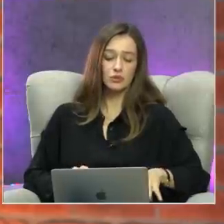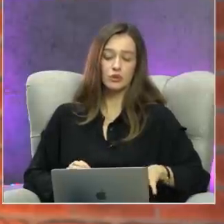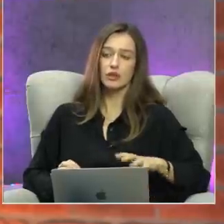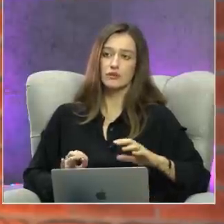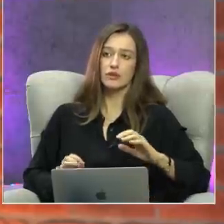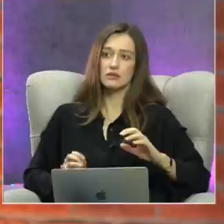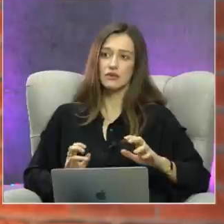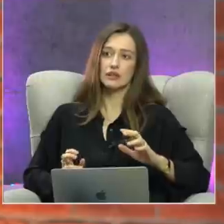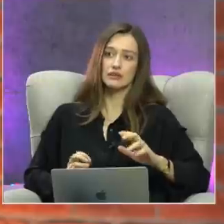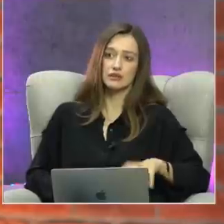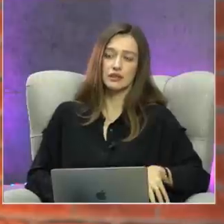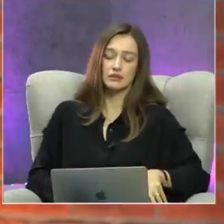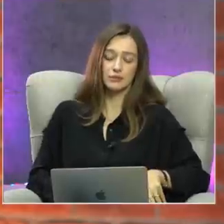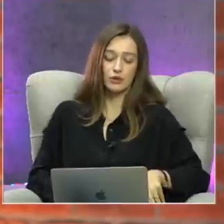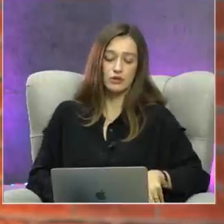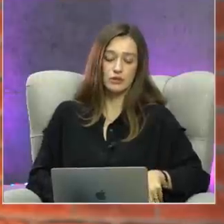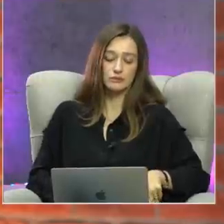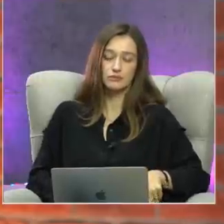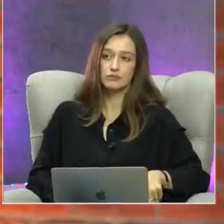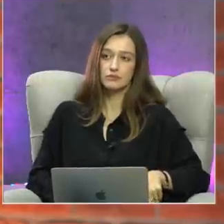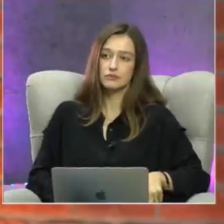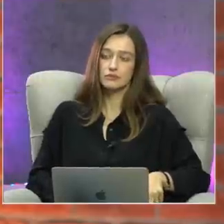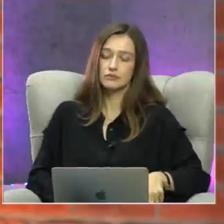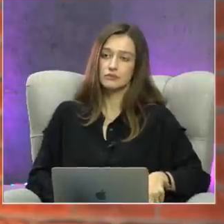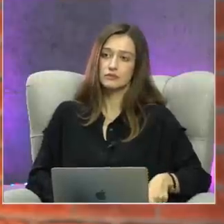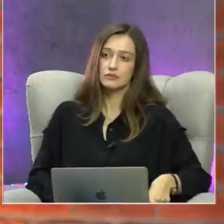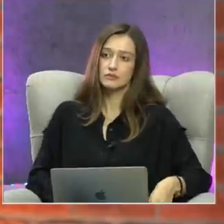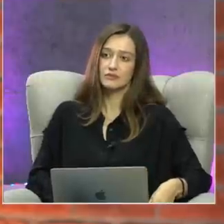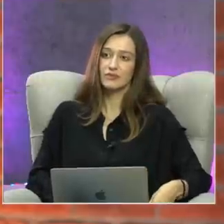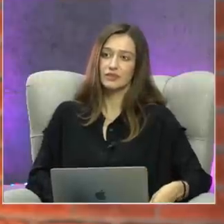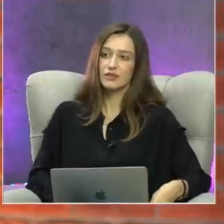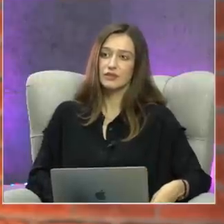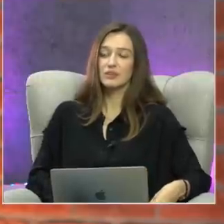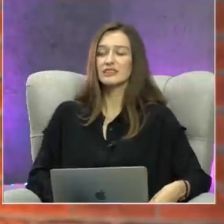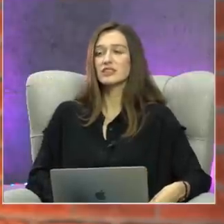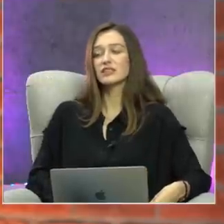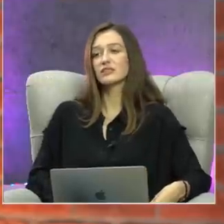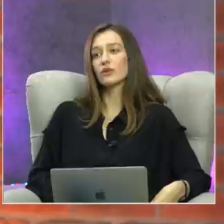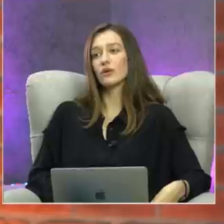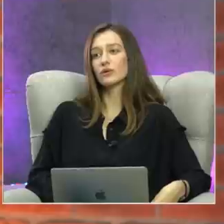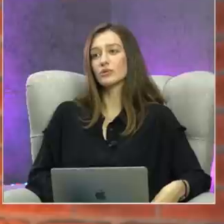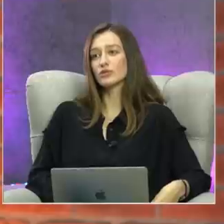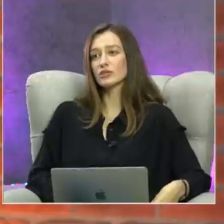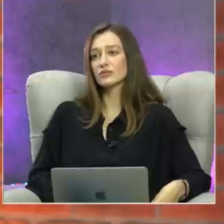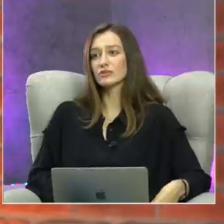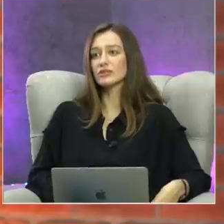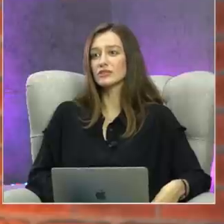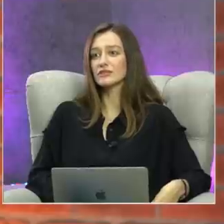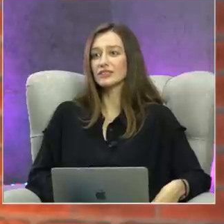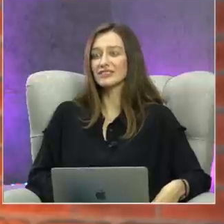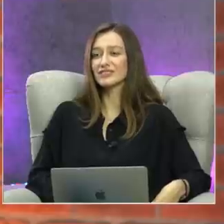dönemin ruhu da fazla farklıydı tabii, yani. Tabii. Neydi o bir tane? Ölürüm sana vardı bir de. Tabii yıl şey, kuzu geldi. Oynama